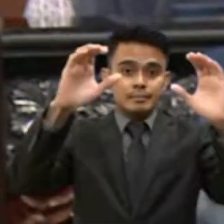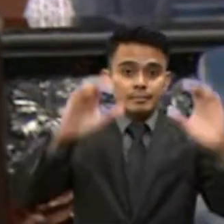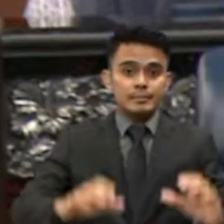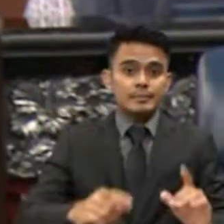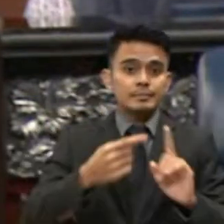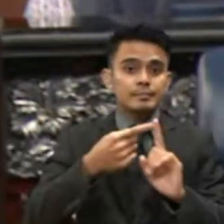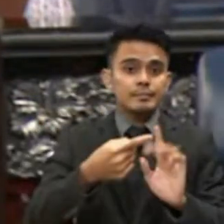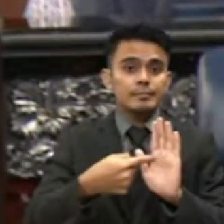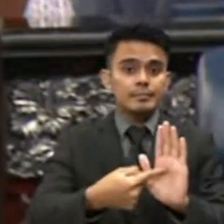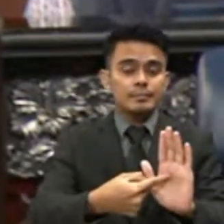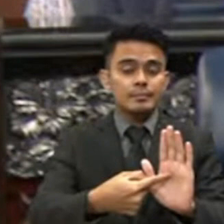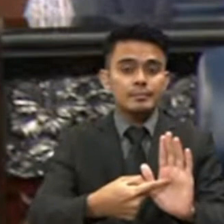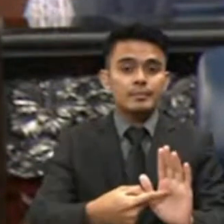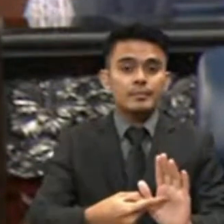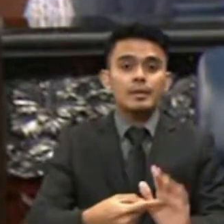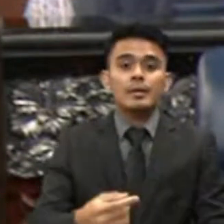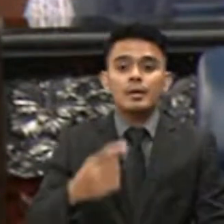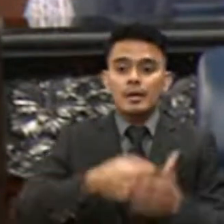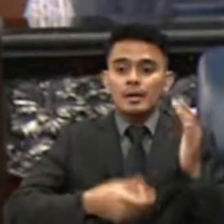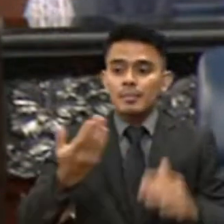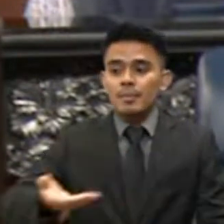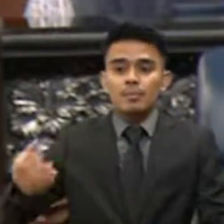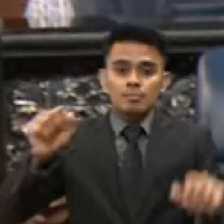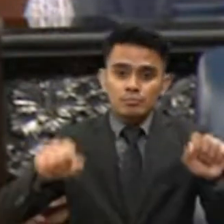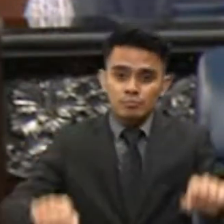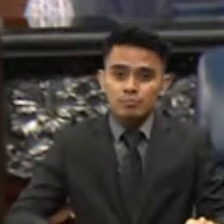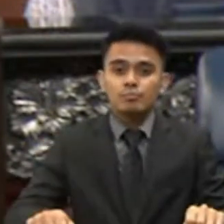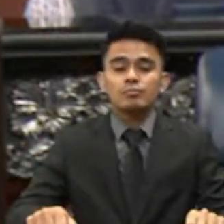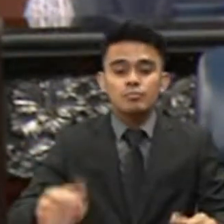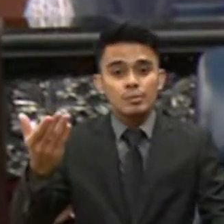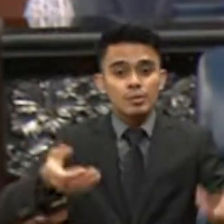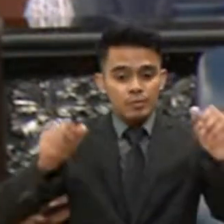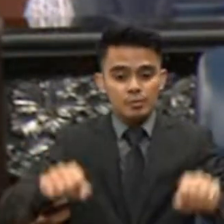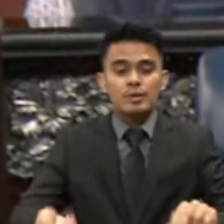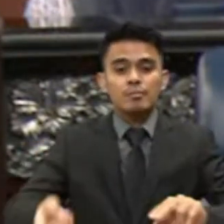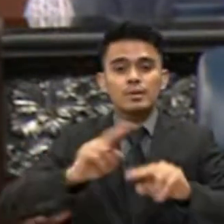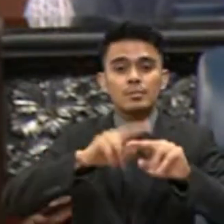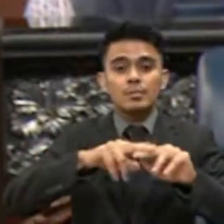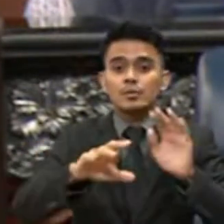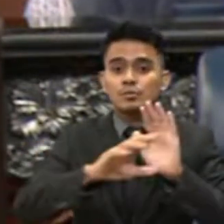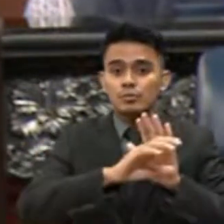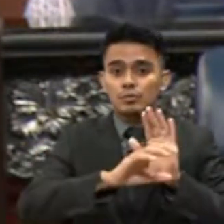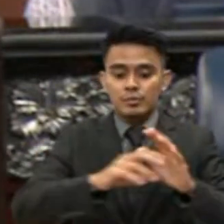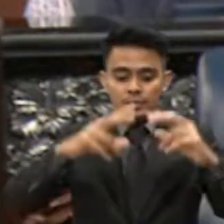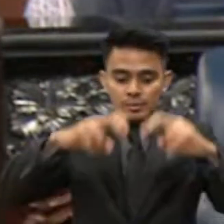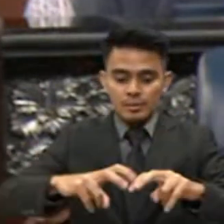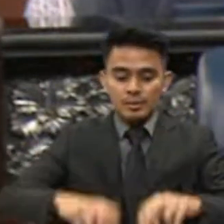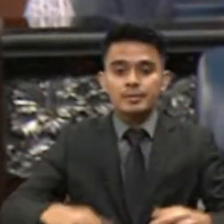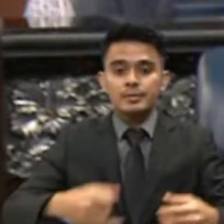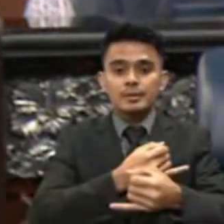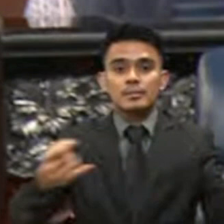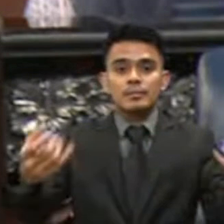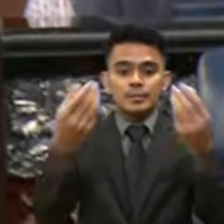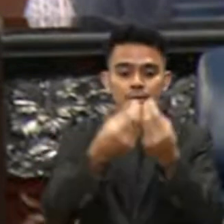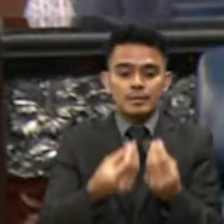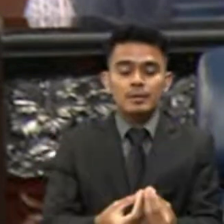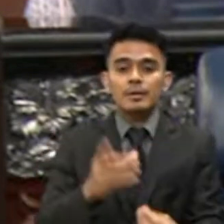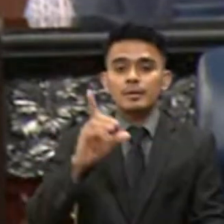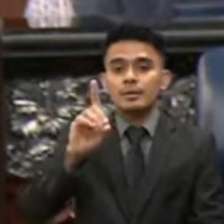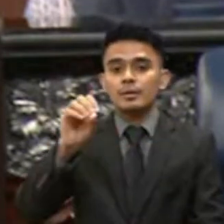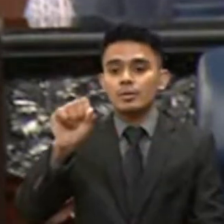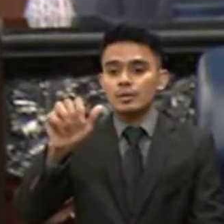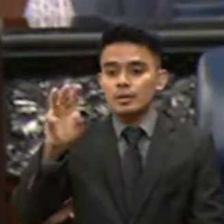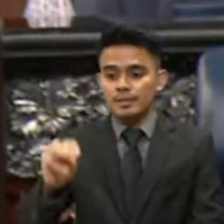dinyatakan ini inflasi negara mungkin catat kadar yang lebih tinggi sebagai contoh kajian oleh jabatan perangkaan Malaysia di